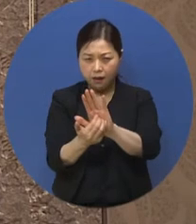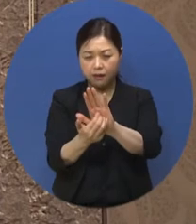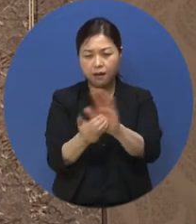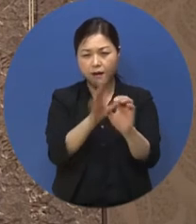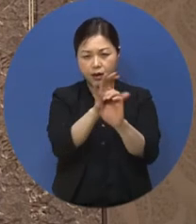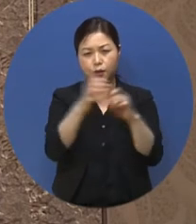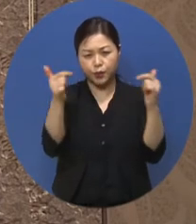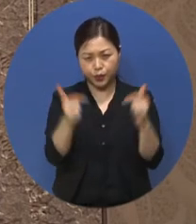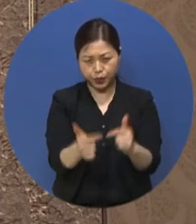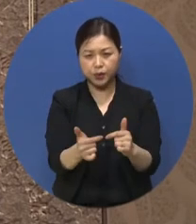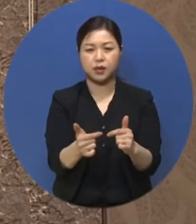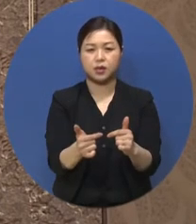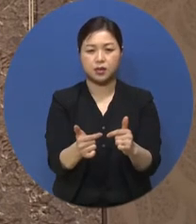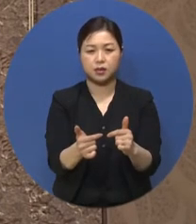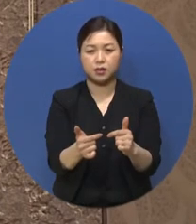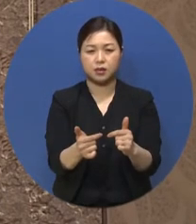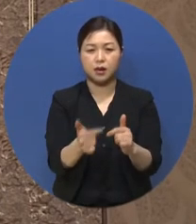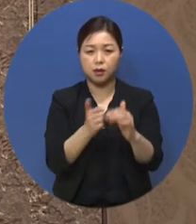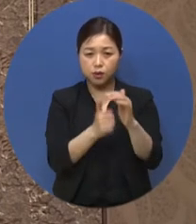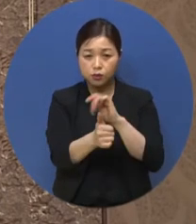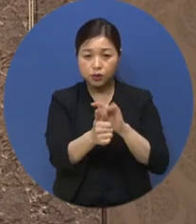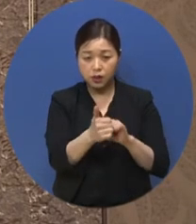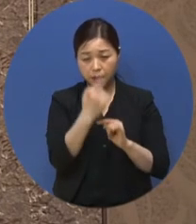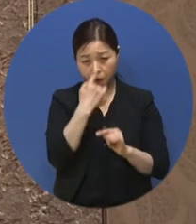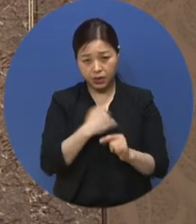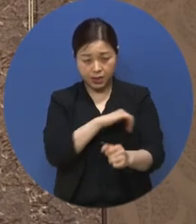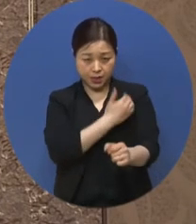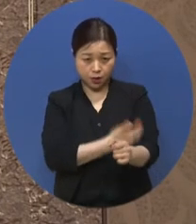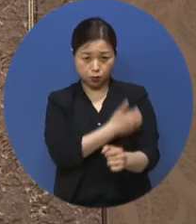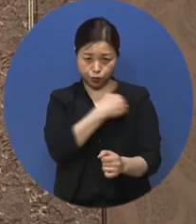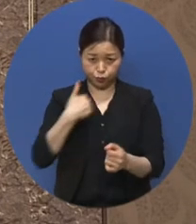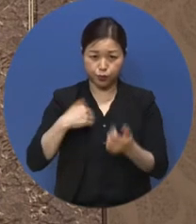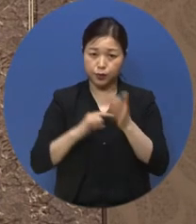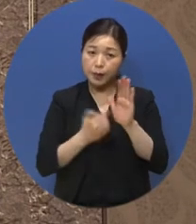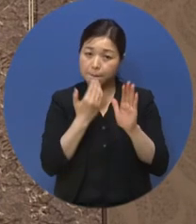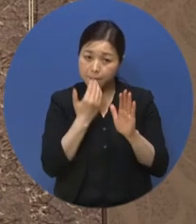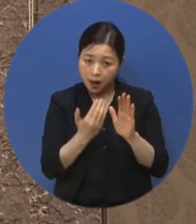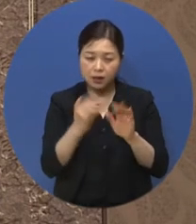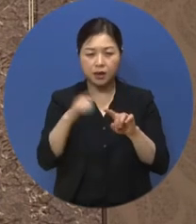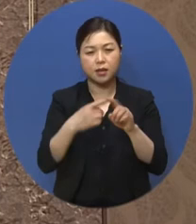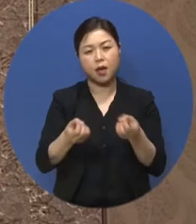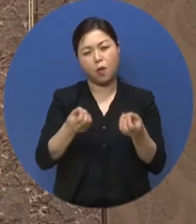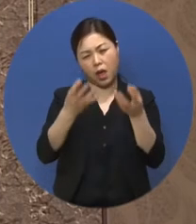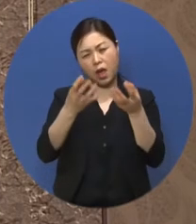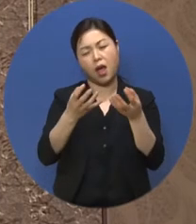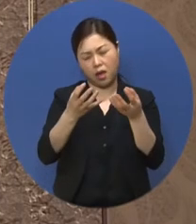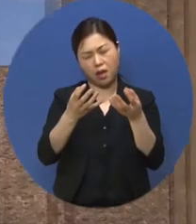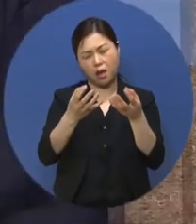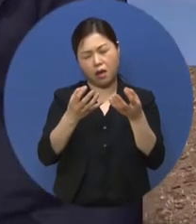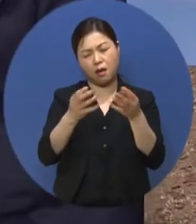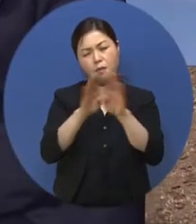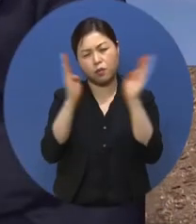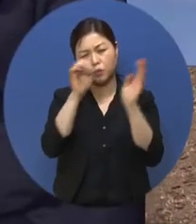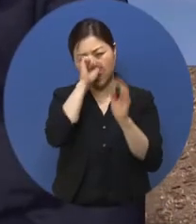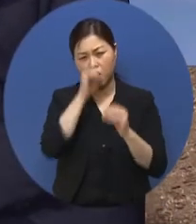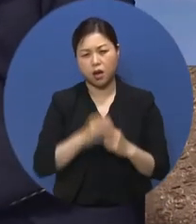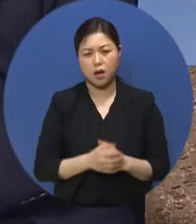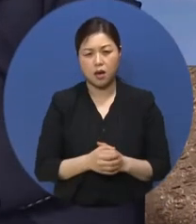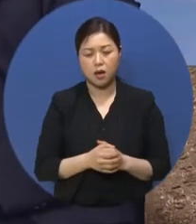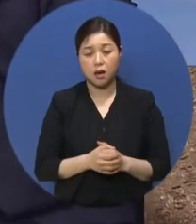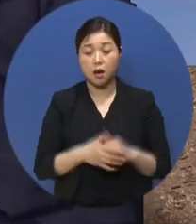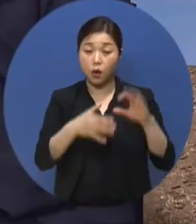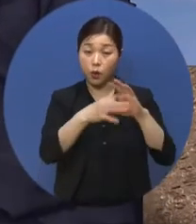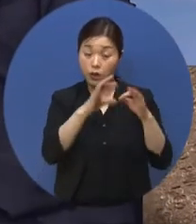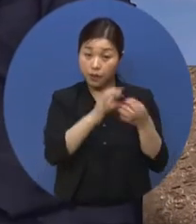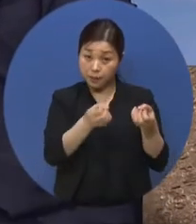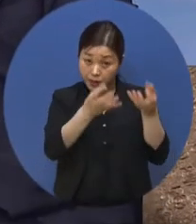잠잠해져서 네. 그 선수들이 자기 기량을 마음껏 펼칠 수 있는 그런 대회가 됐으면 좋겠습니다. 네. 그리고 또